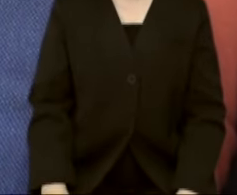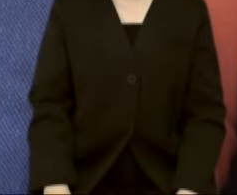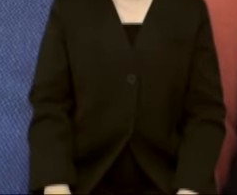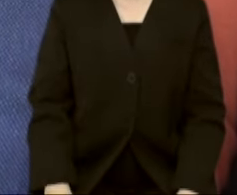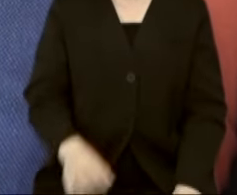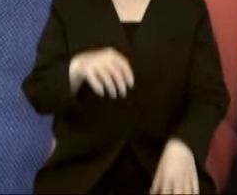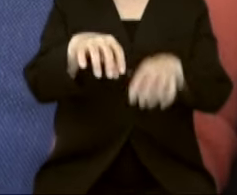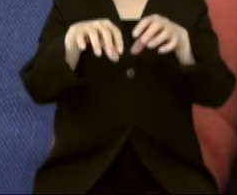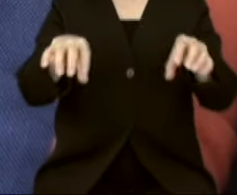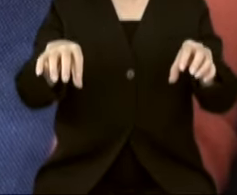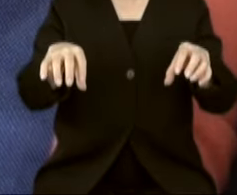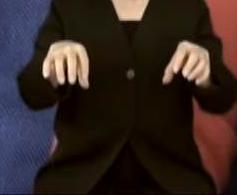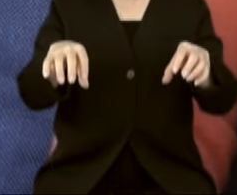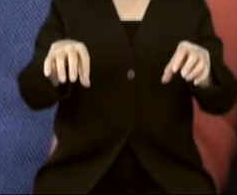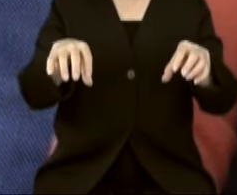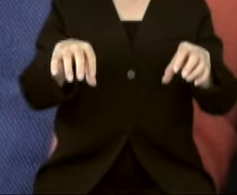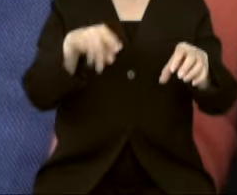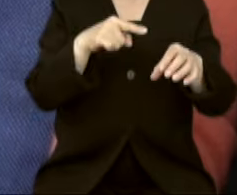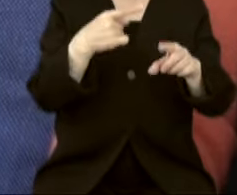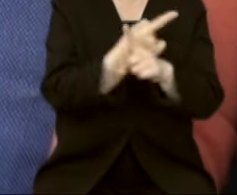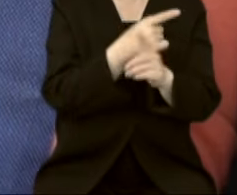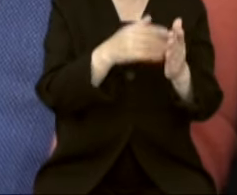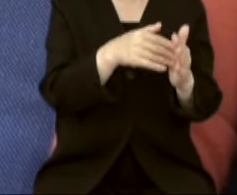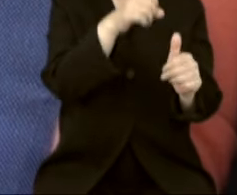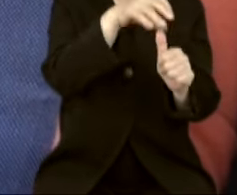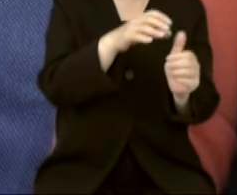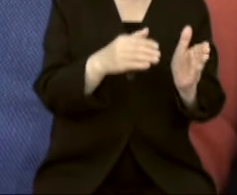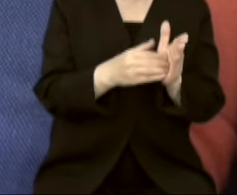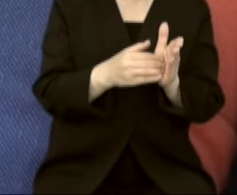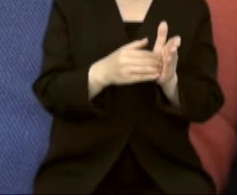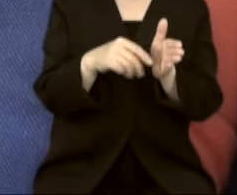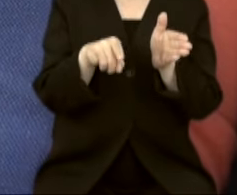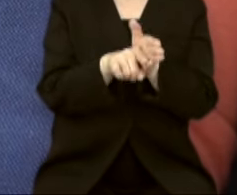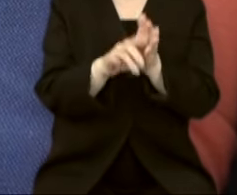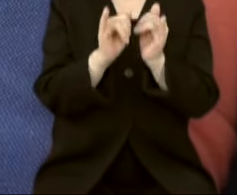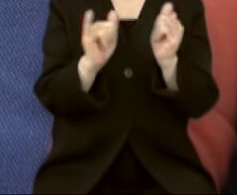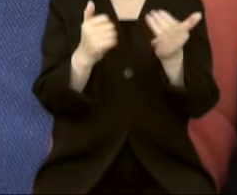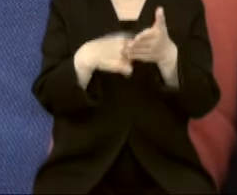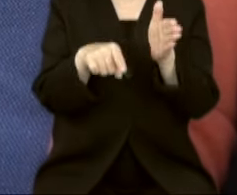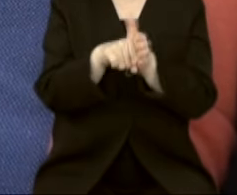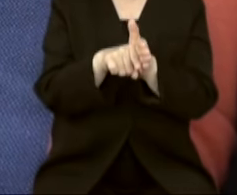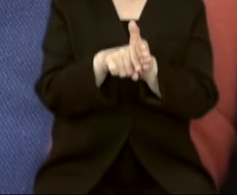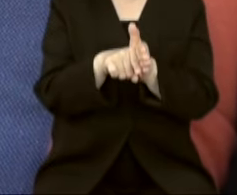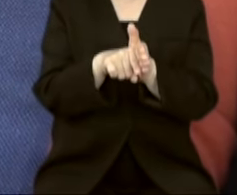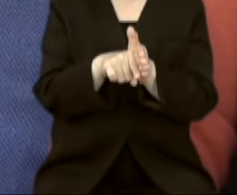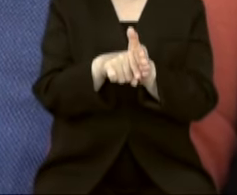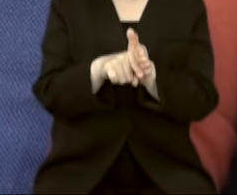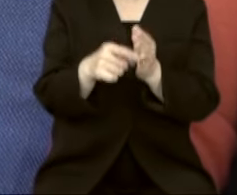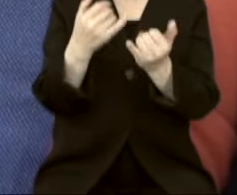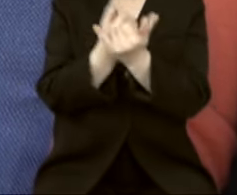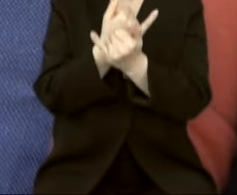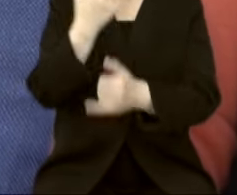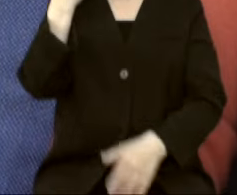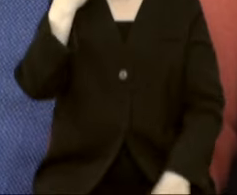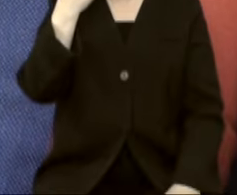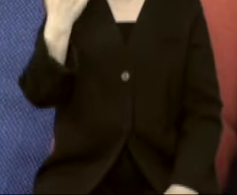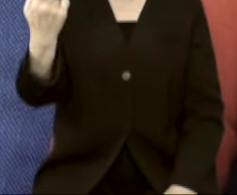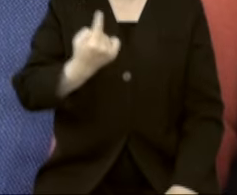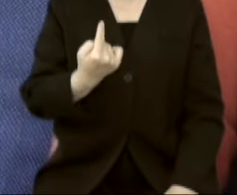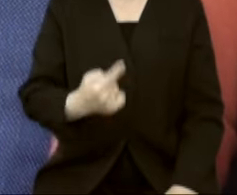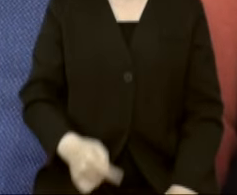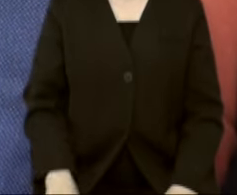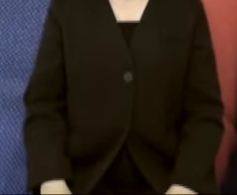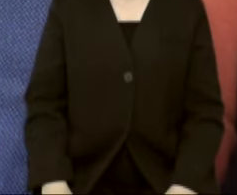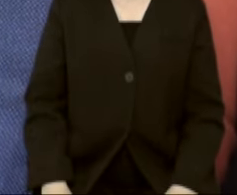그 동네에 붙여졌어요. 이분은 세례를 받고 기독교인 되려고. 그래서 자기 친척 중에서 한 친척이